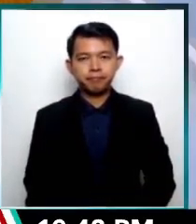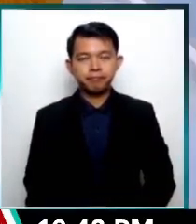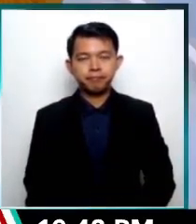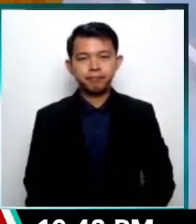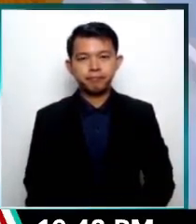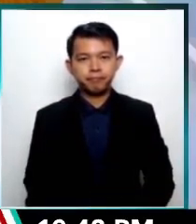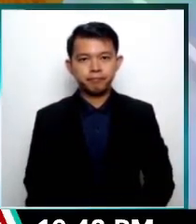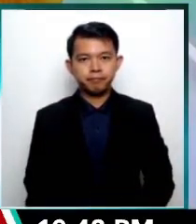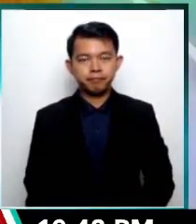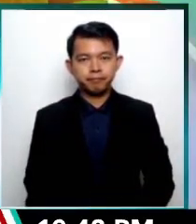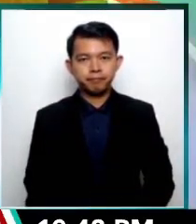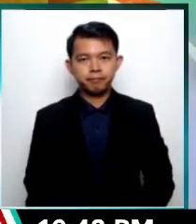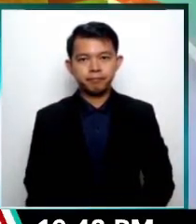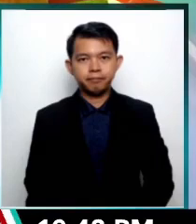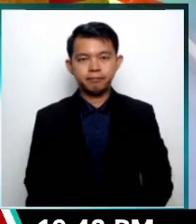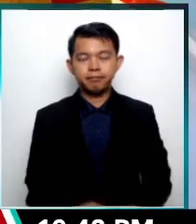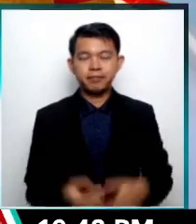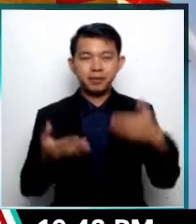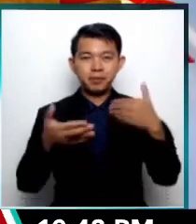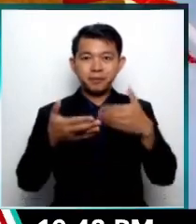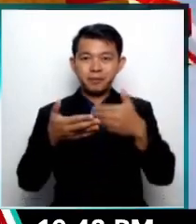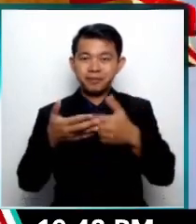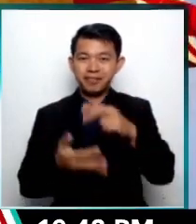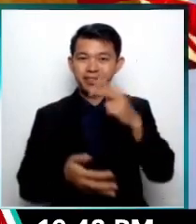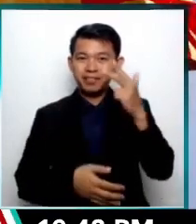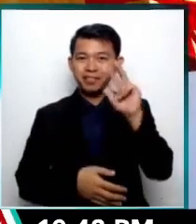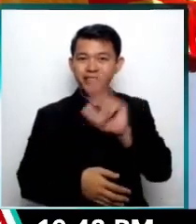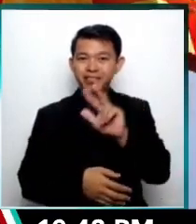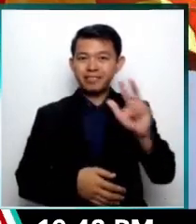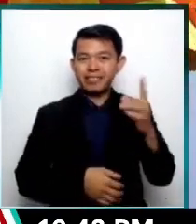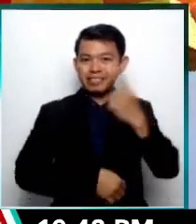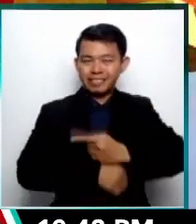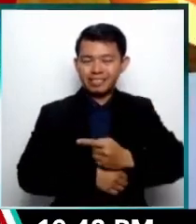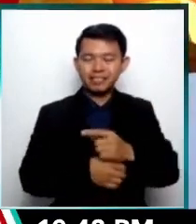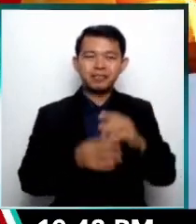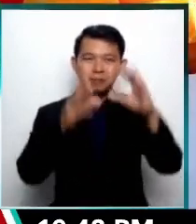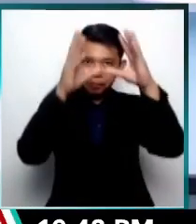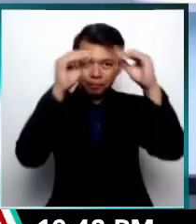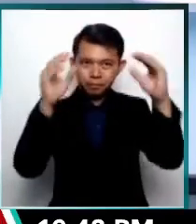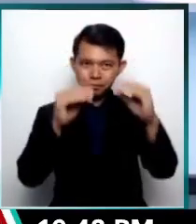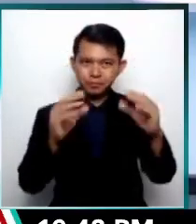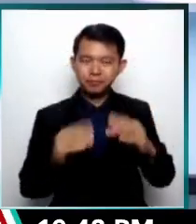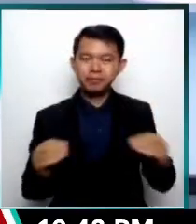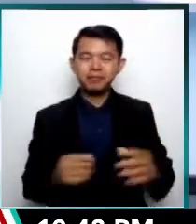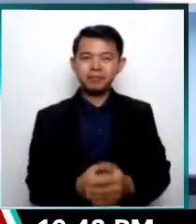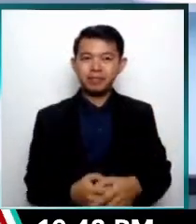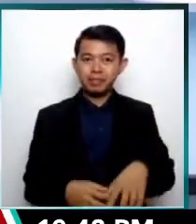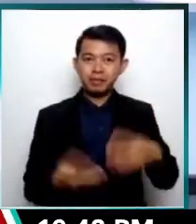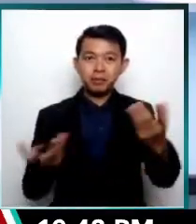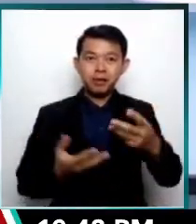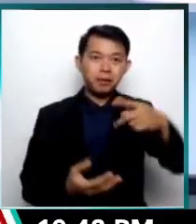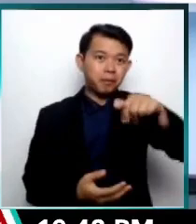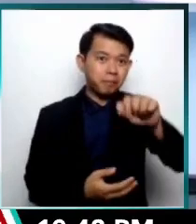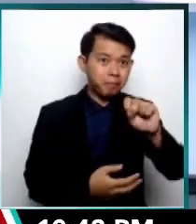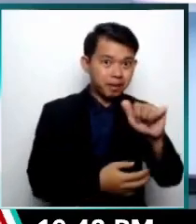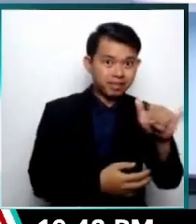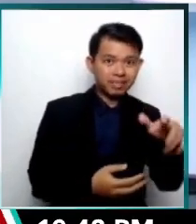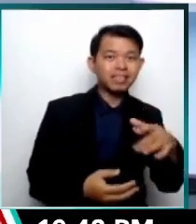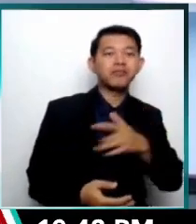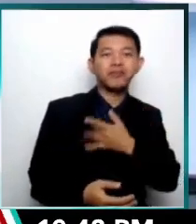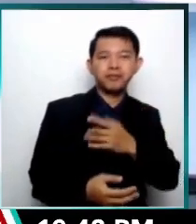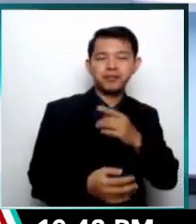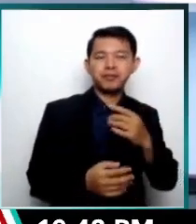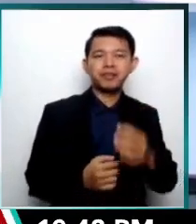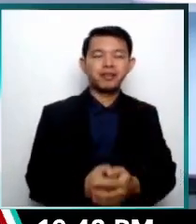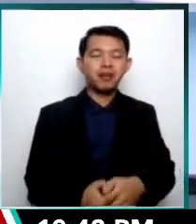Days na lang, Pasko na. Damang-dama na nga yan sa Pasay City kung saan hindi lang isa, kundi dalawang Christmas attraction